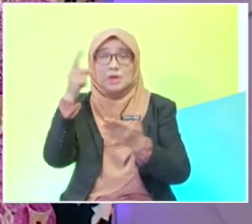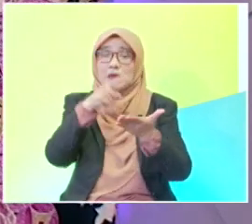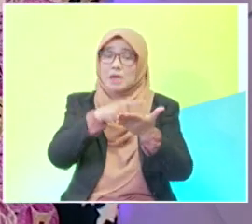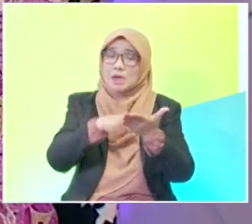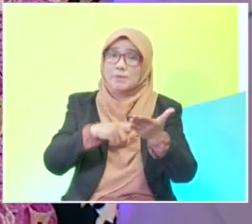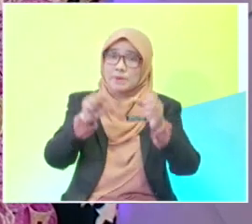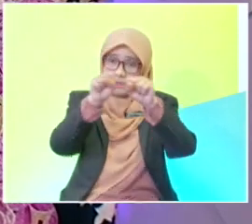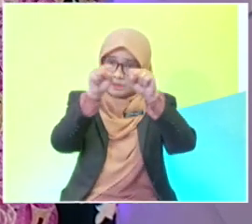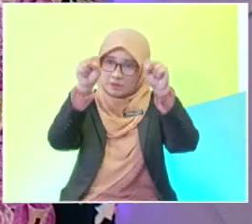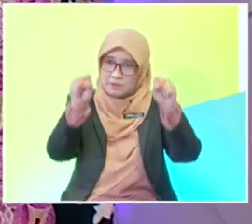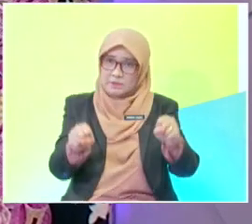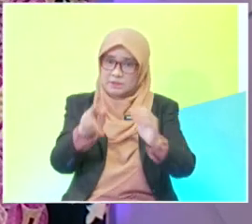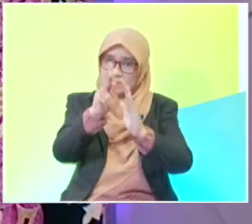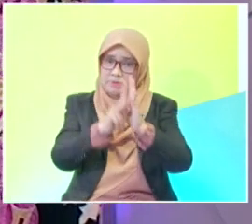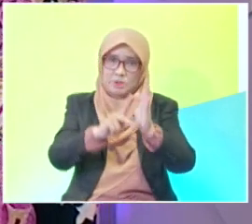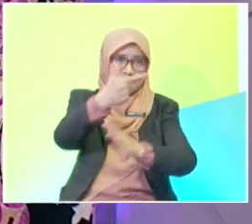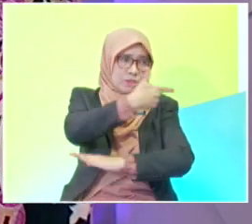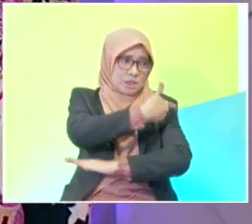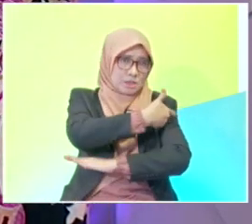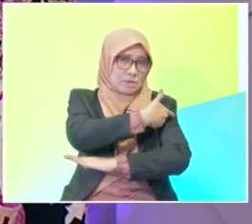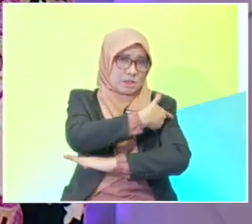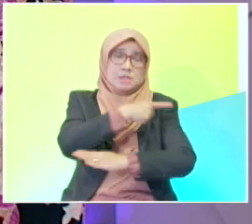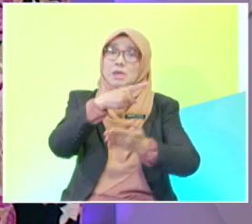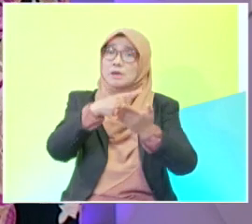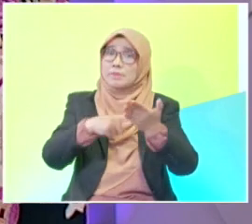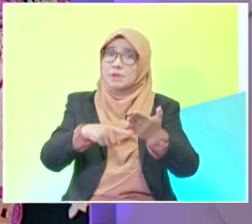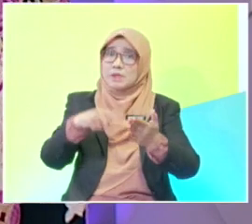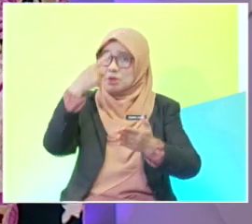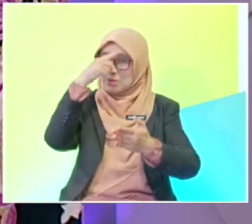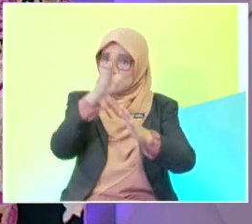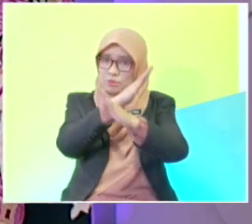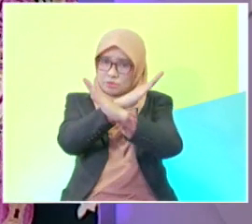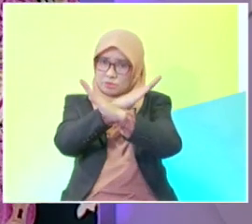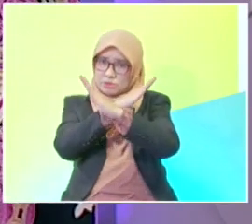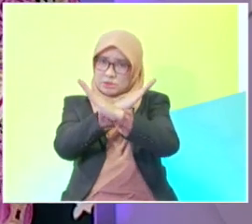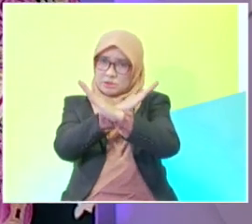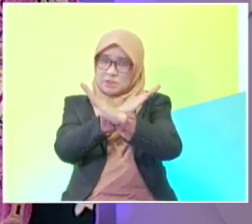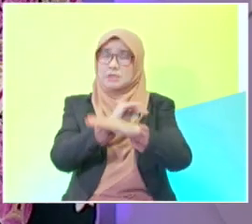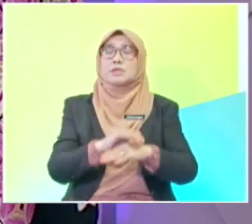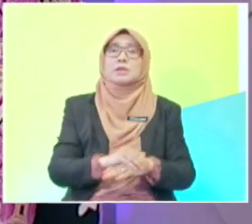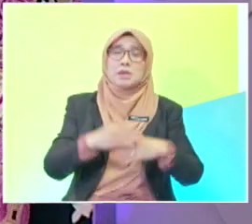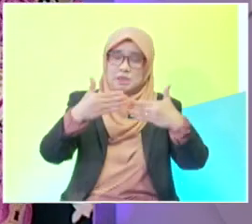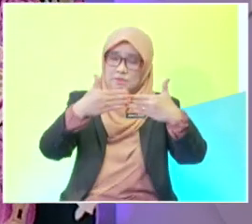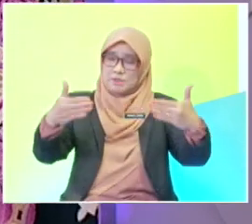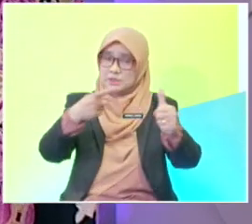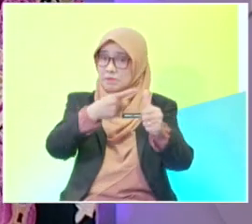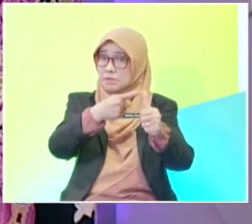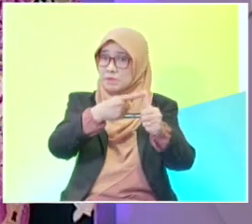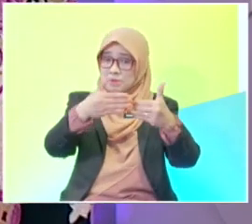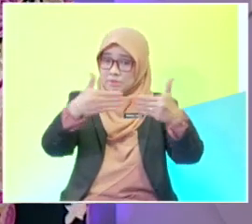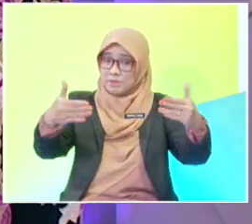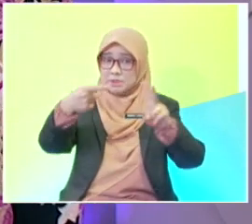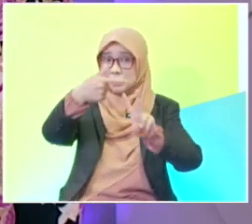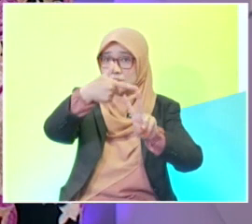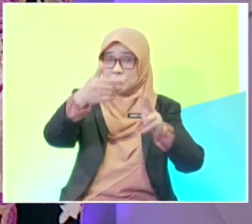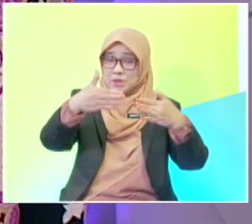sistem pertahanan badan kita yang digunakan untuk menentang patogen tersebut. Ada 3 kan? Sistem pertama, barisan kedua dan barisan